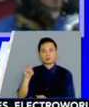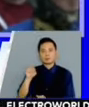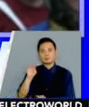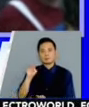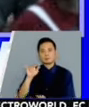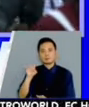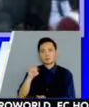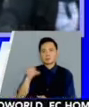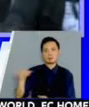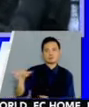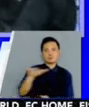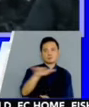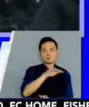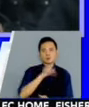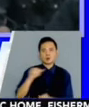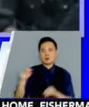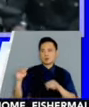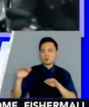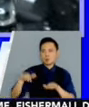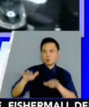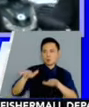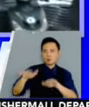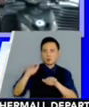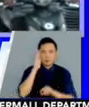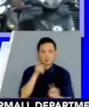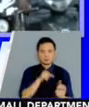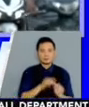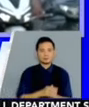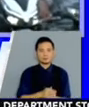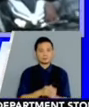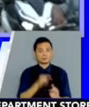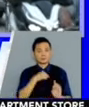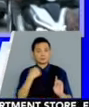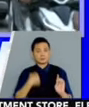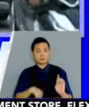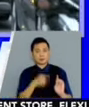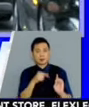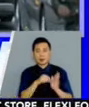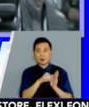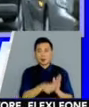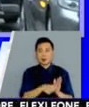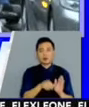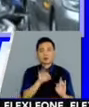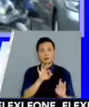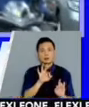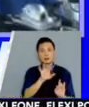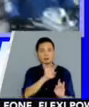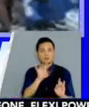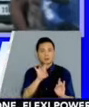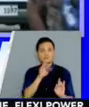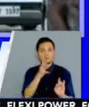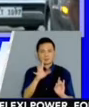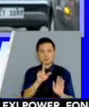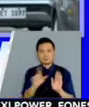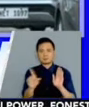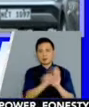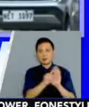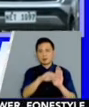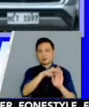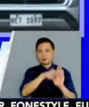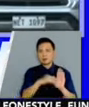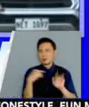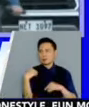state media ng China, 1999 pa nagsimula ang mga fishing ban ng China sa South China Sea para protektahan daw